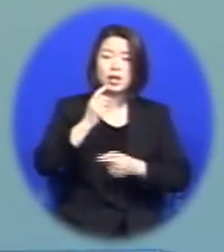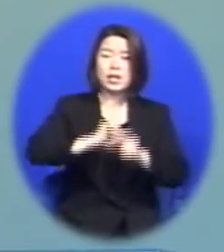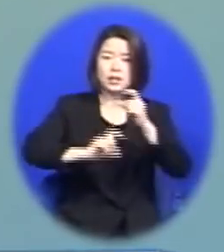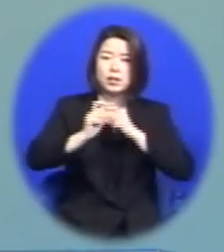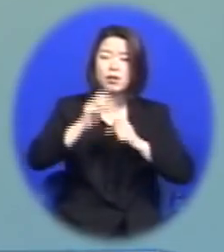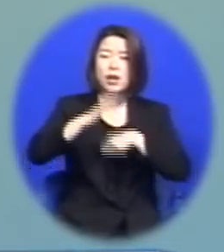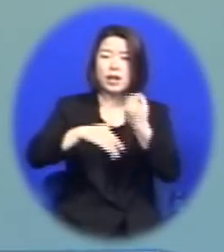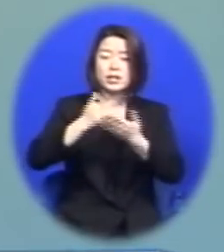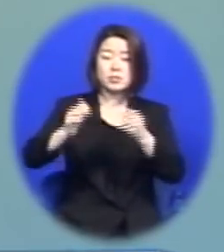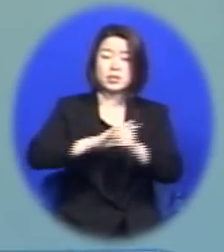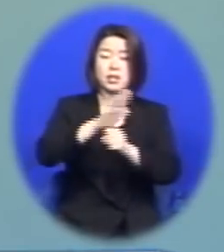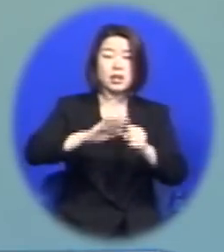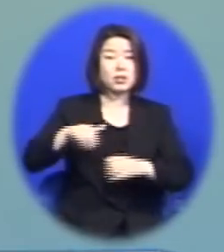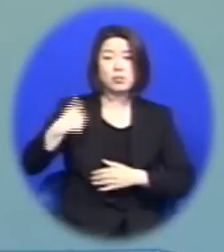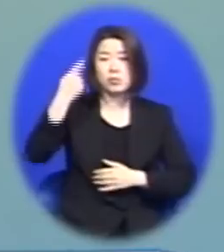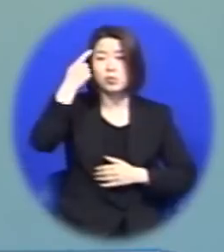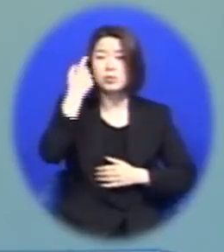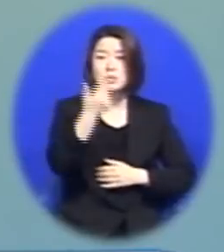모르십니까